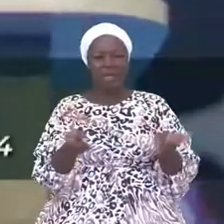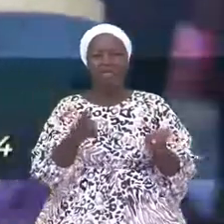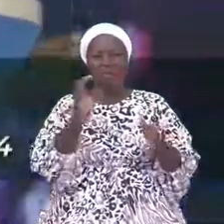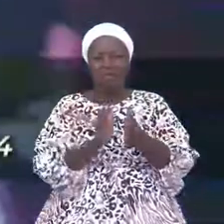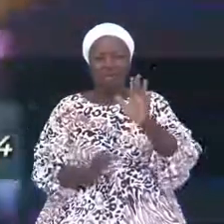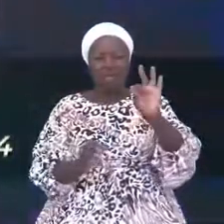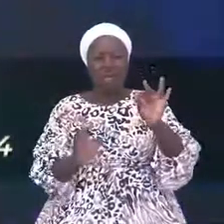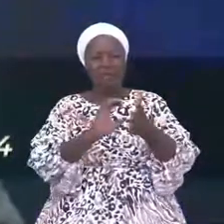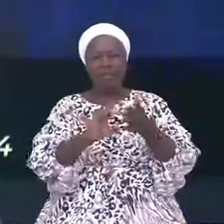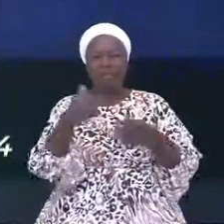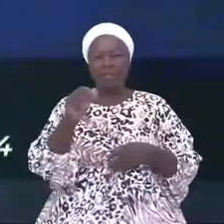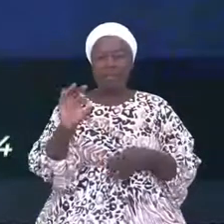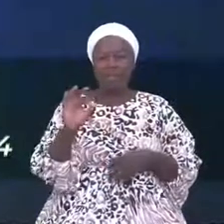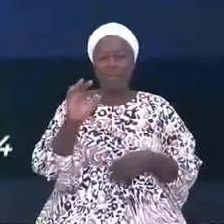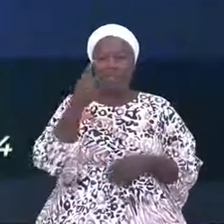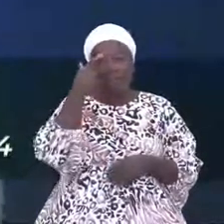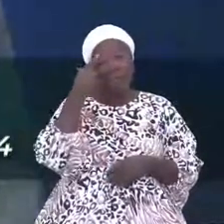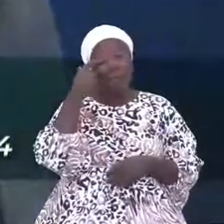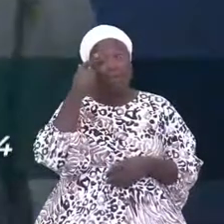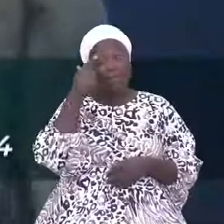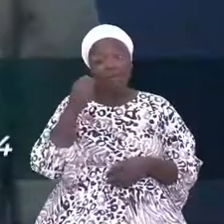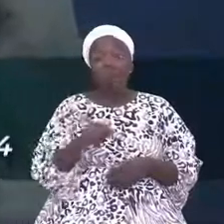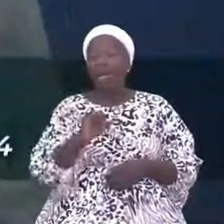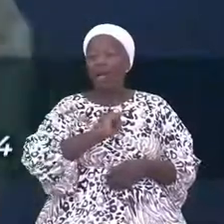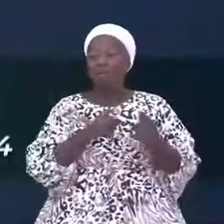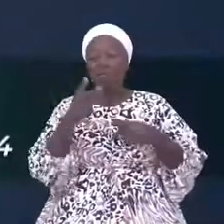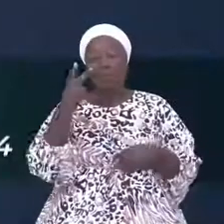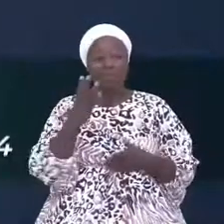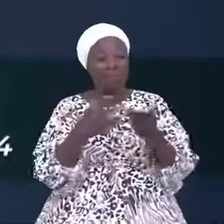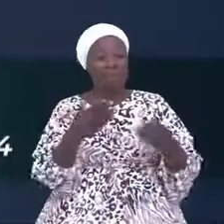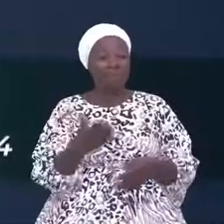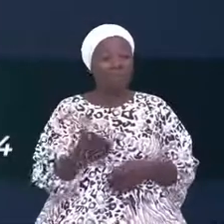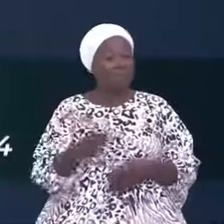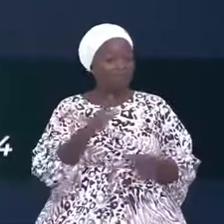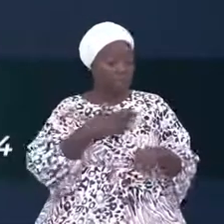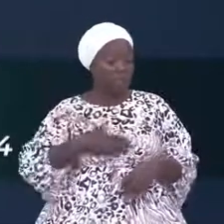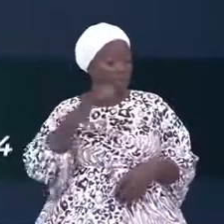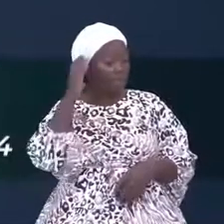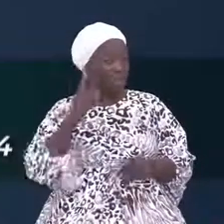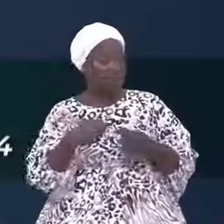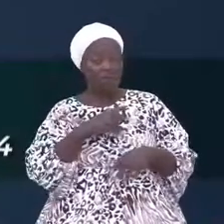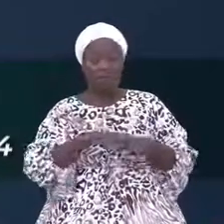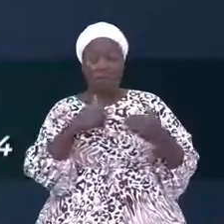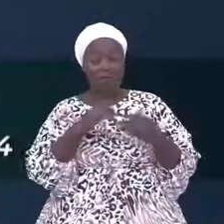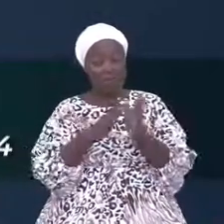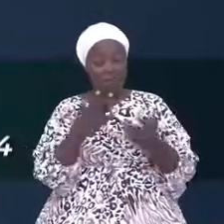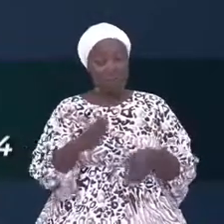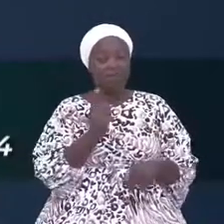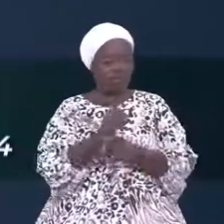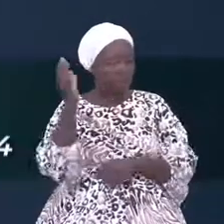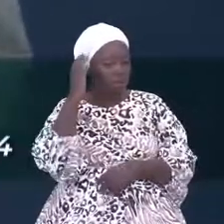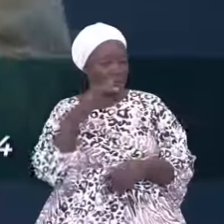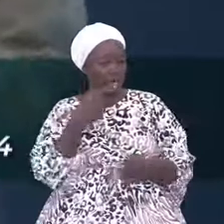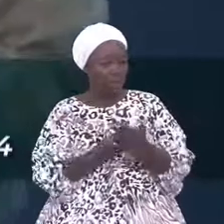Néhémie au chapitre 9. Lisons à partir du verset 19. Je vais vous montrer quelque chose ici. Si vous n'avez pas une